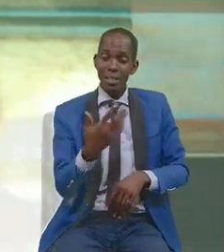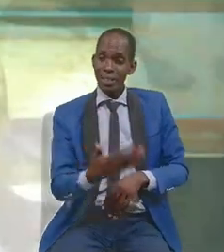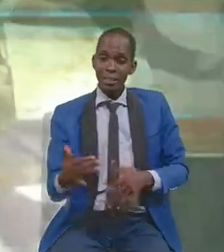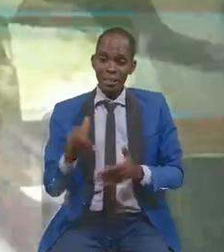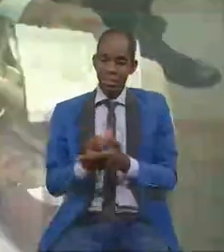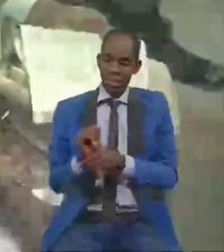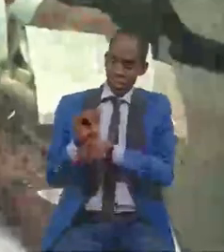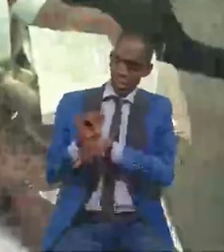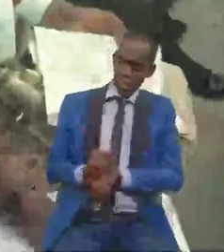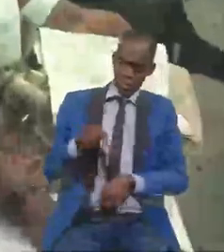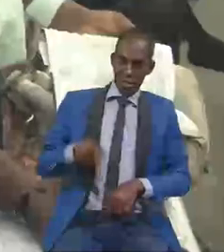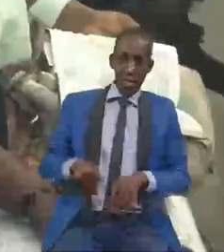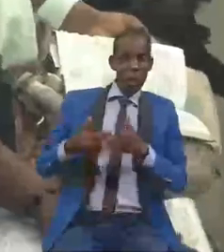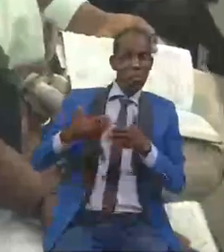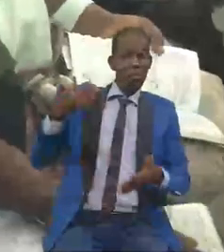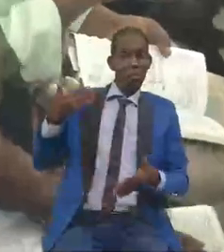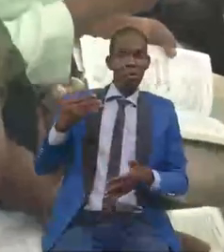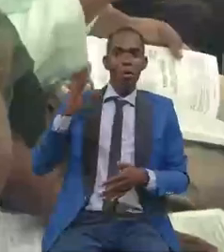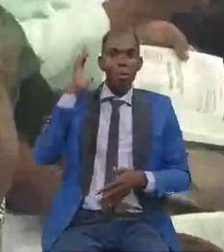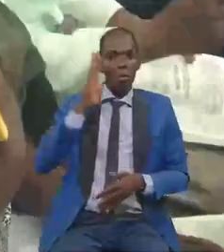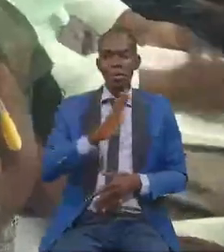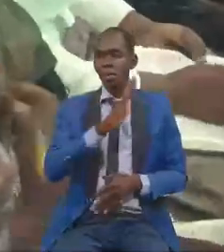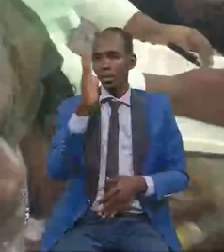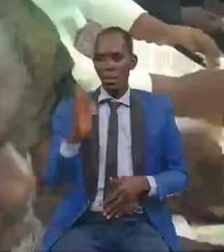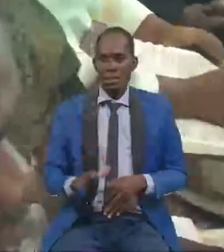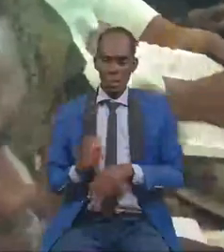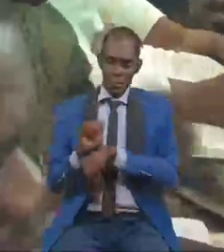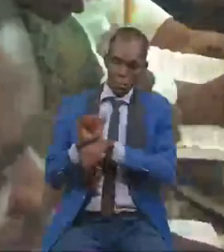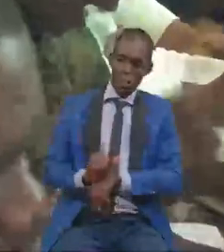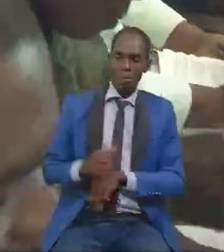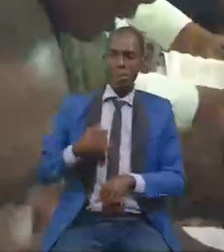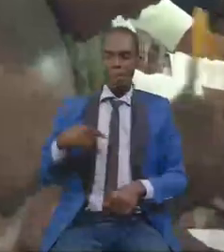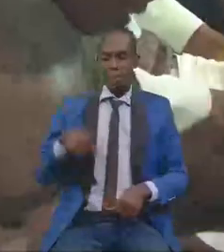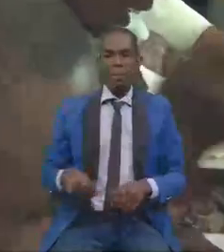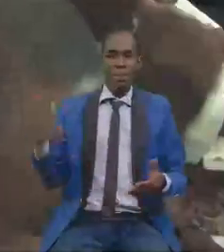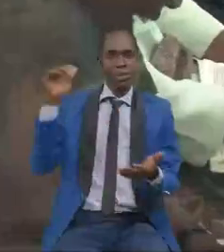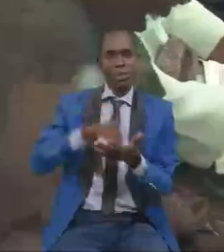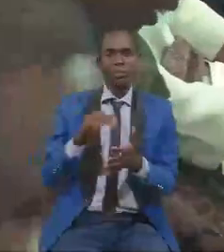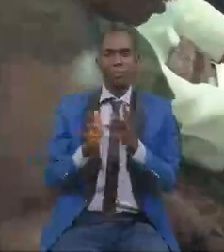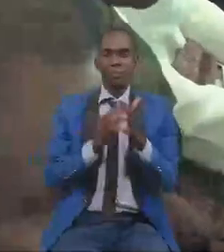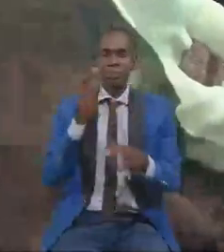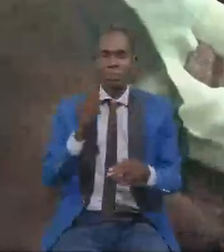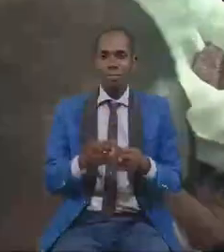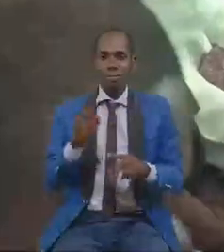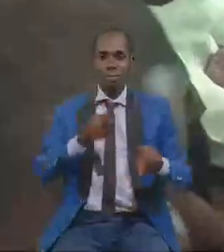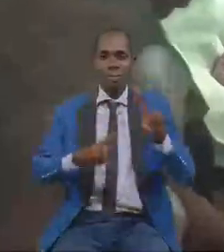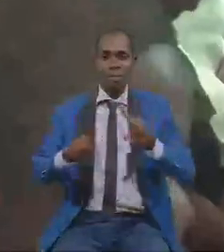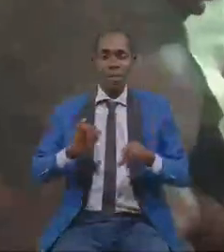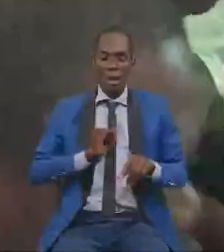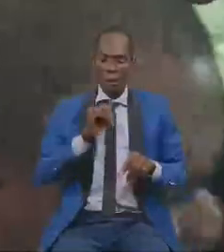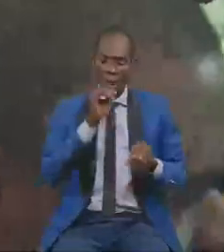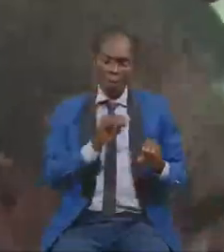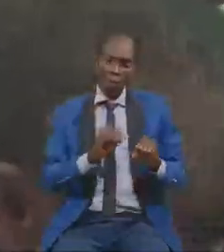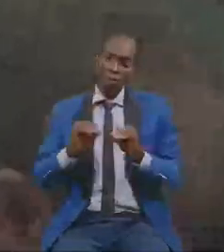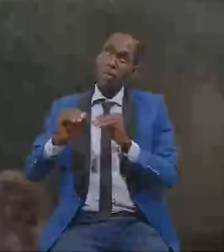le passé, ils ne vont plus me lier, ne vont plus m'empêcher. Je vais de l'avant.